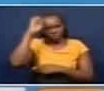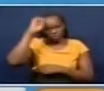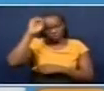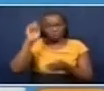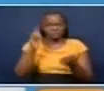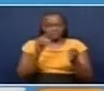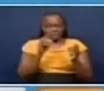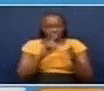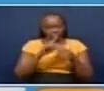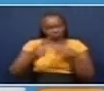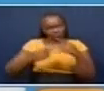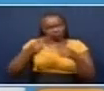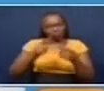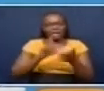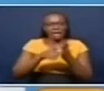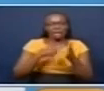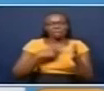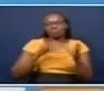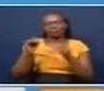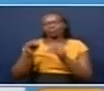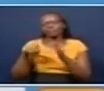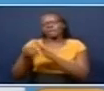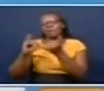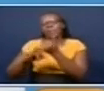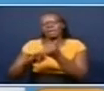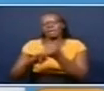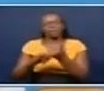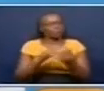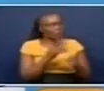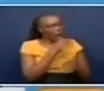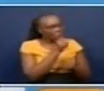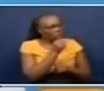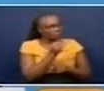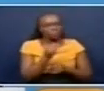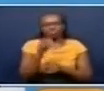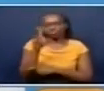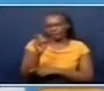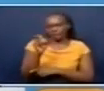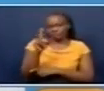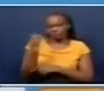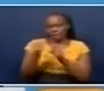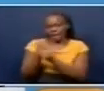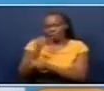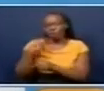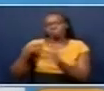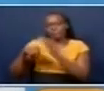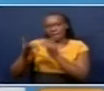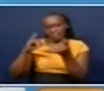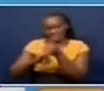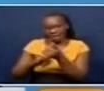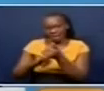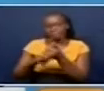nilipoolewa. Uliolewa na miaka mingapi? Niliolewa na miaka 20. Sasa nilipoolewa nikaanza sasa